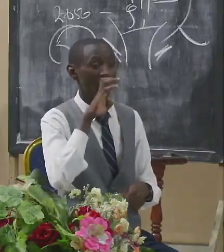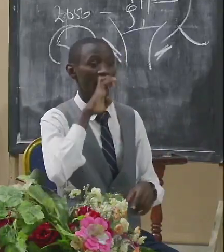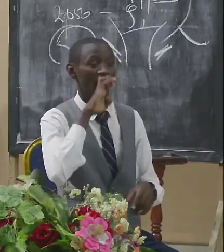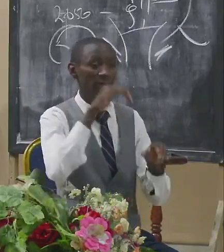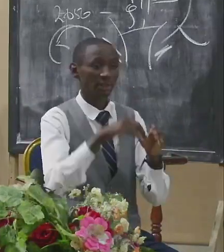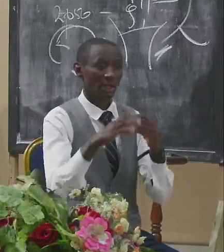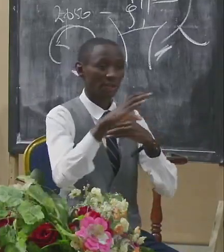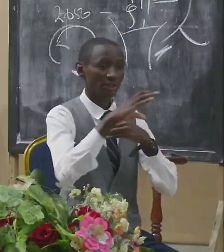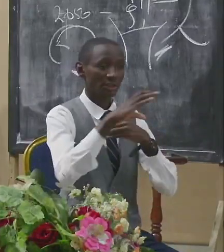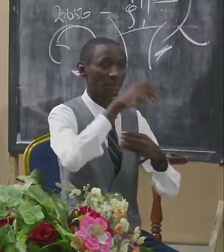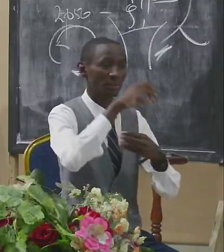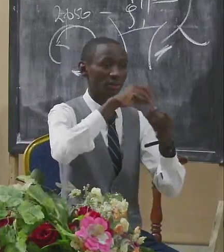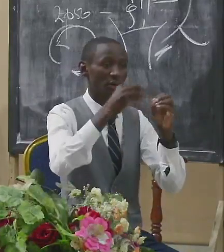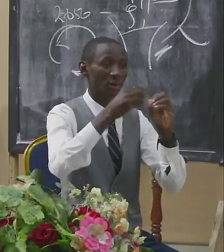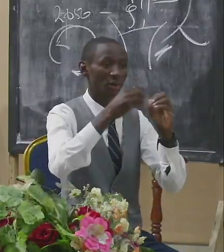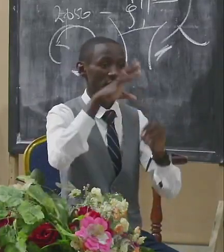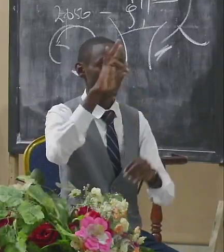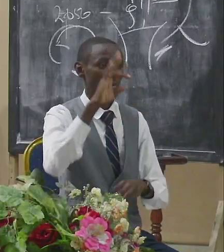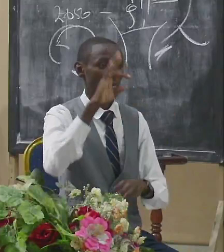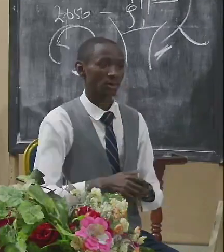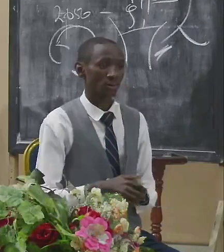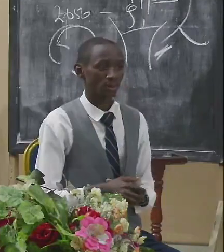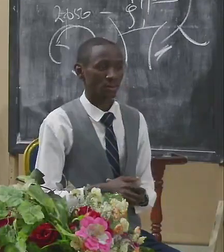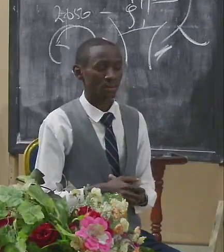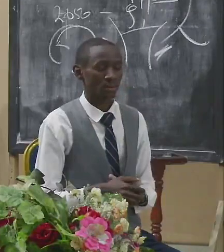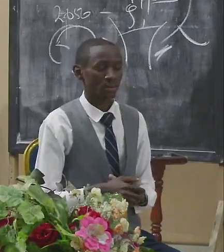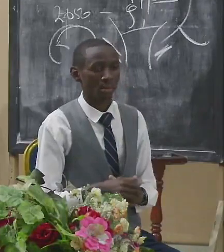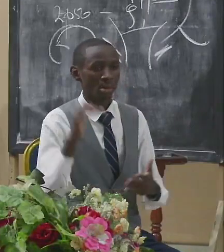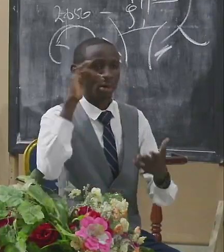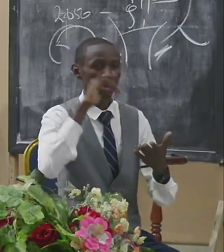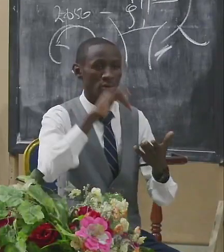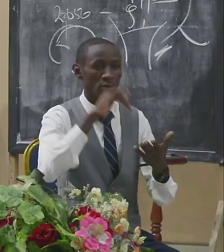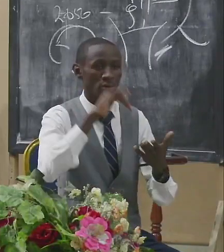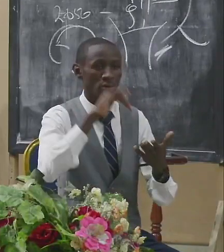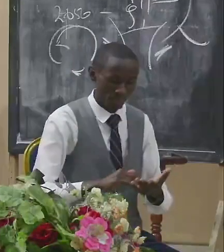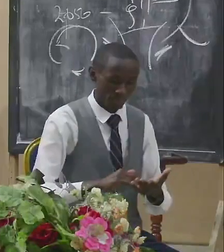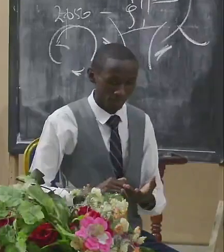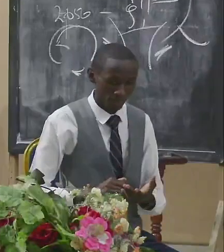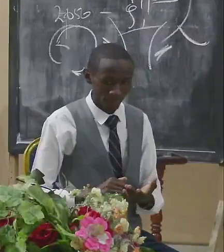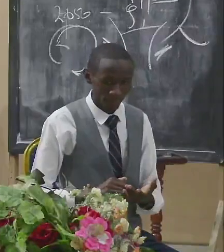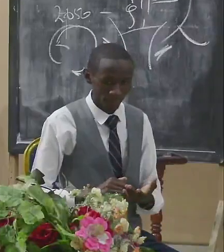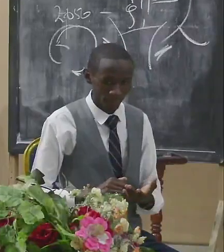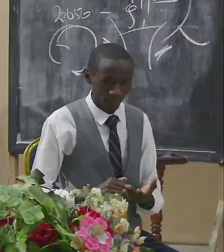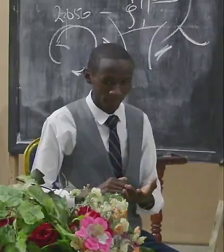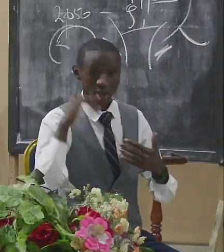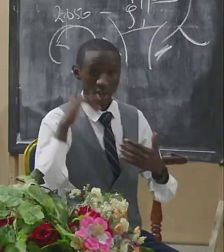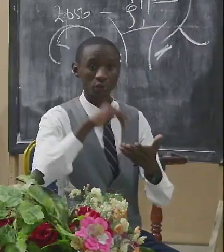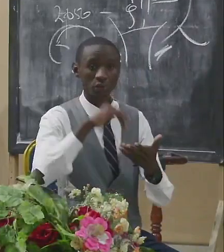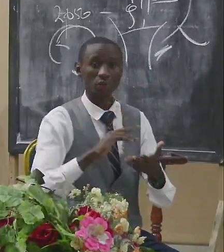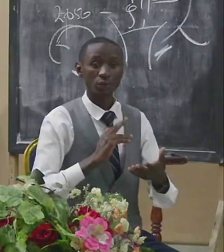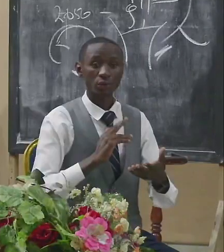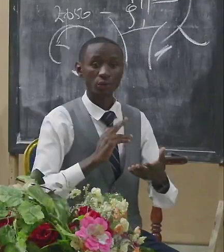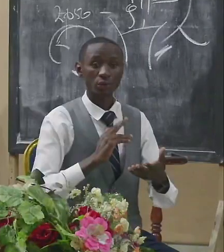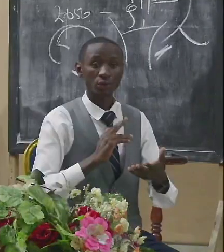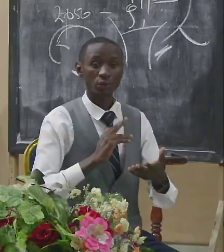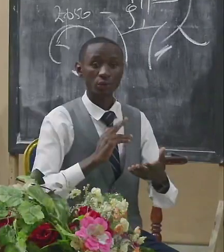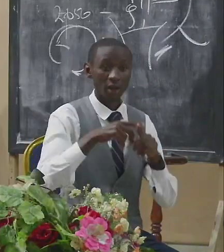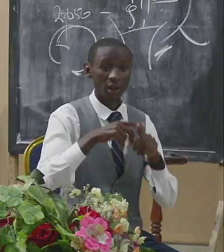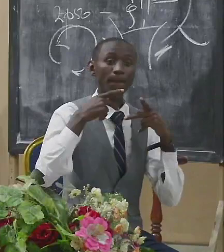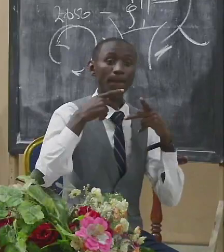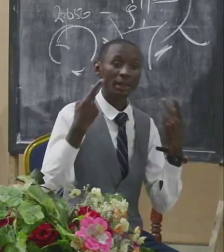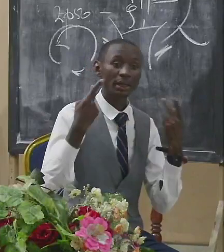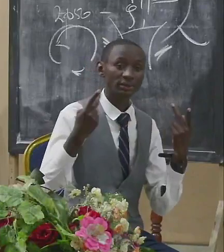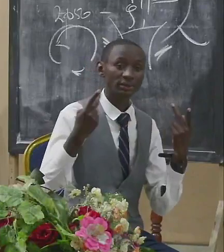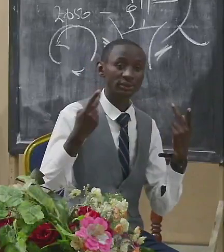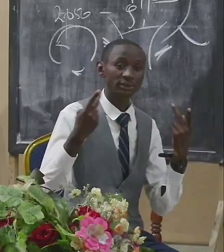numéro 7. Et aussi dans la chambre numéro 7. Na kuna ndugu yetu pasteur Jacques. Il y a aussi